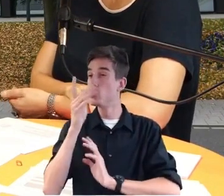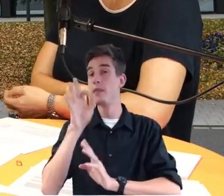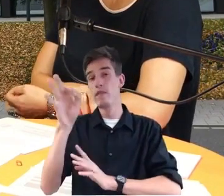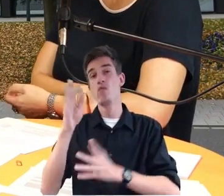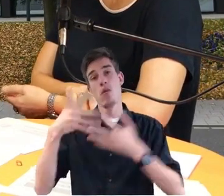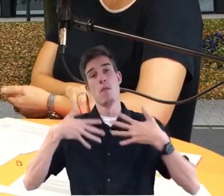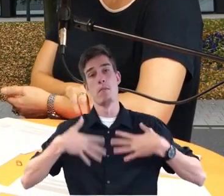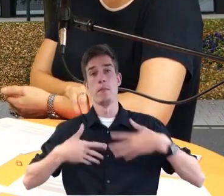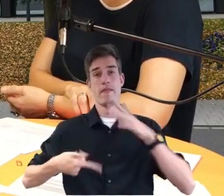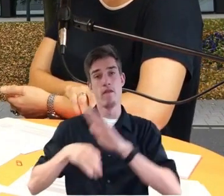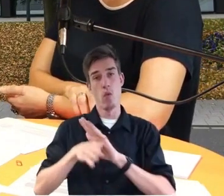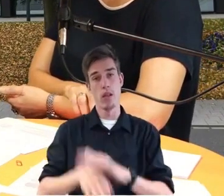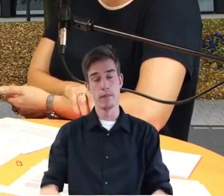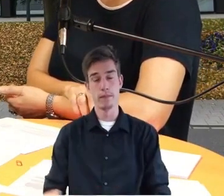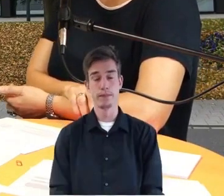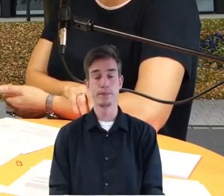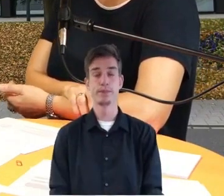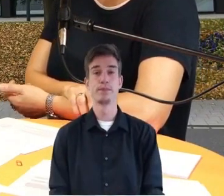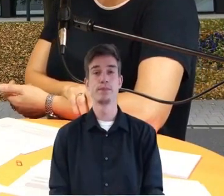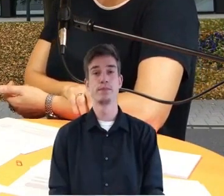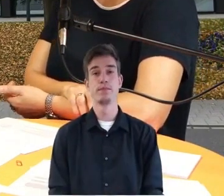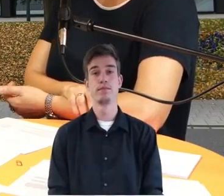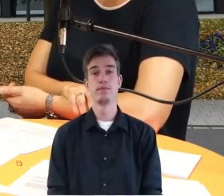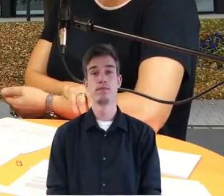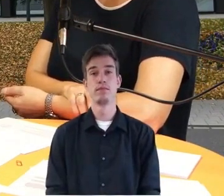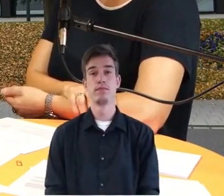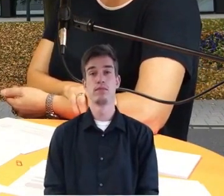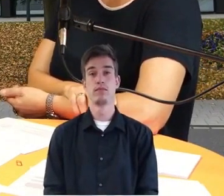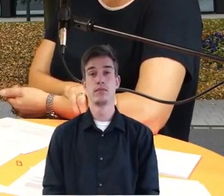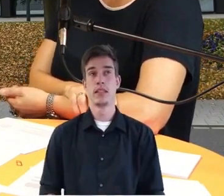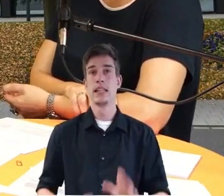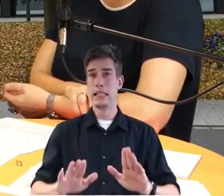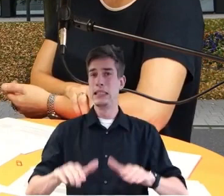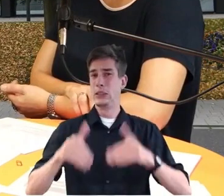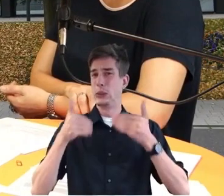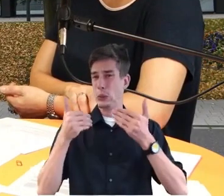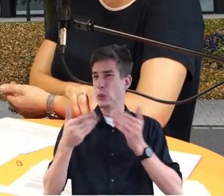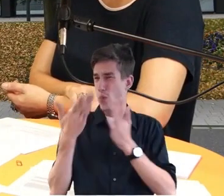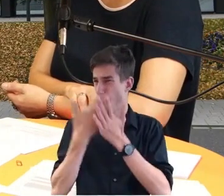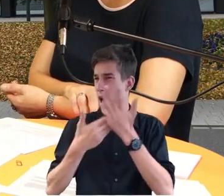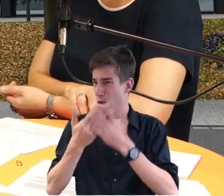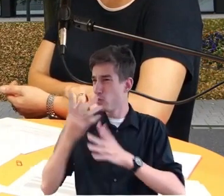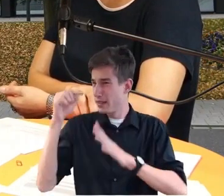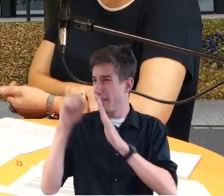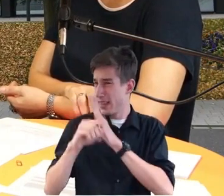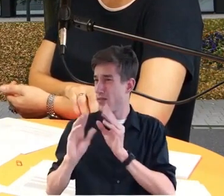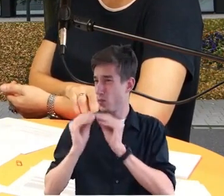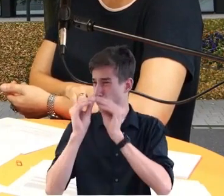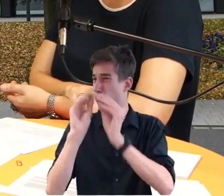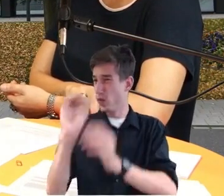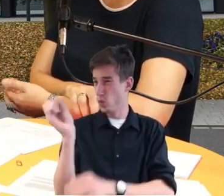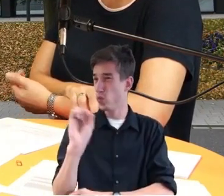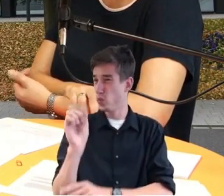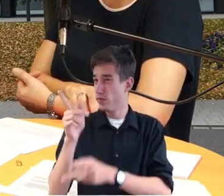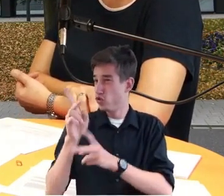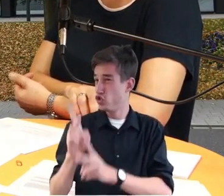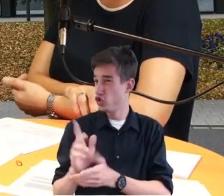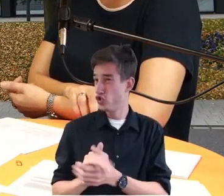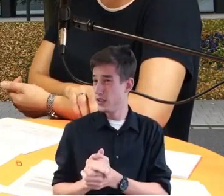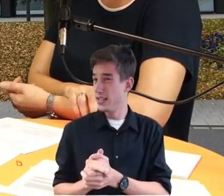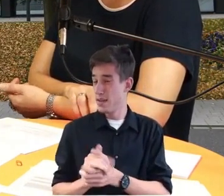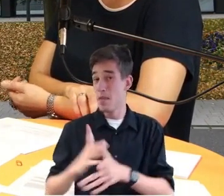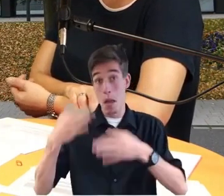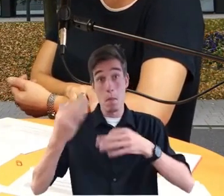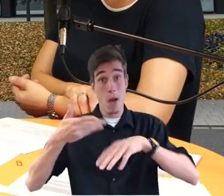tatsächlich da sind das ist ja auch eine sehr komplexe ausbildung und sie werden auch viel zeit pro